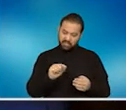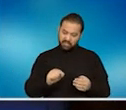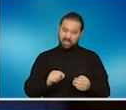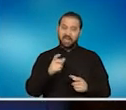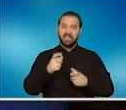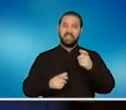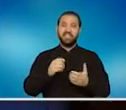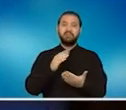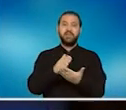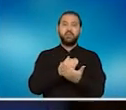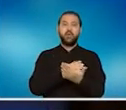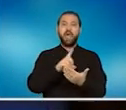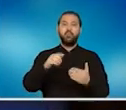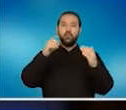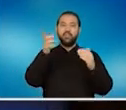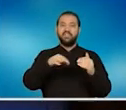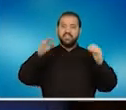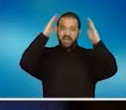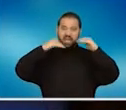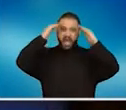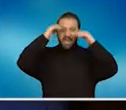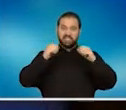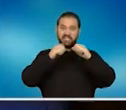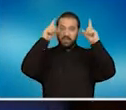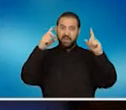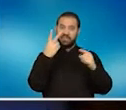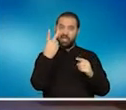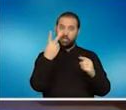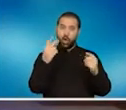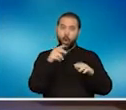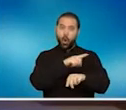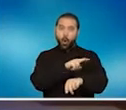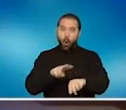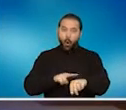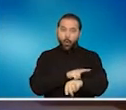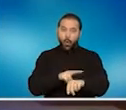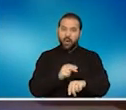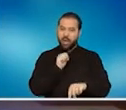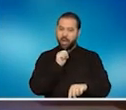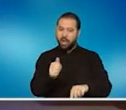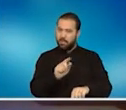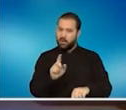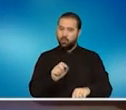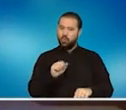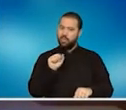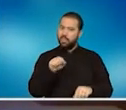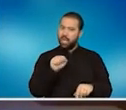avea 2 ore în care nimeni nu putea să-l deranjeze și celelalte ore în care